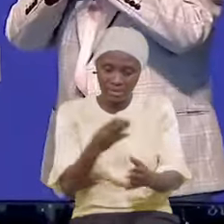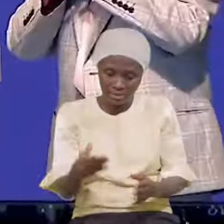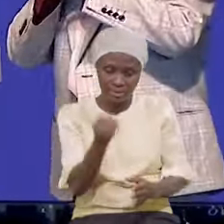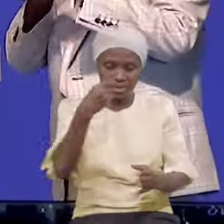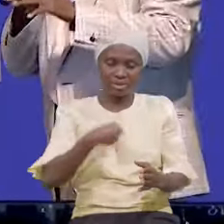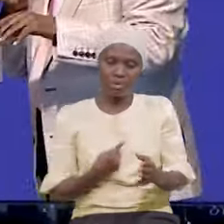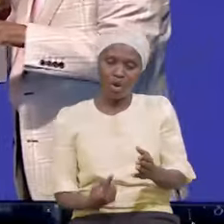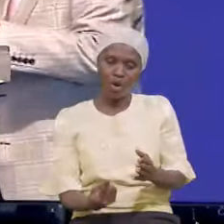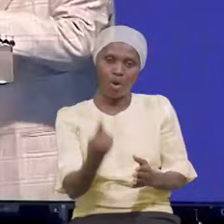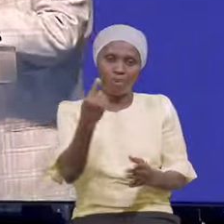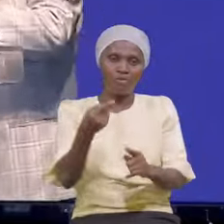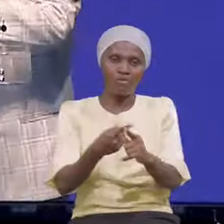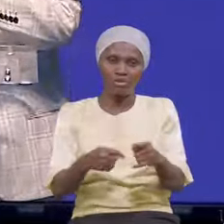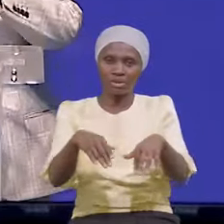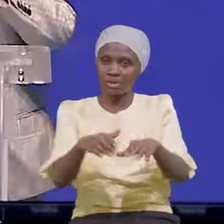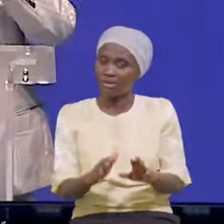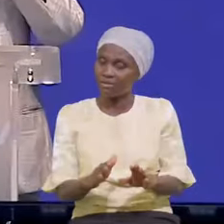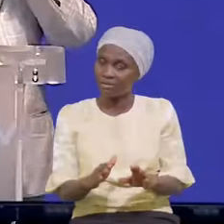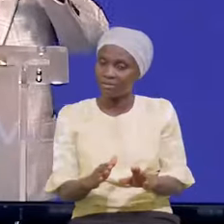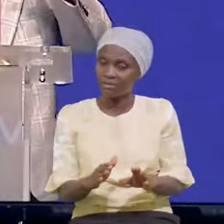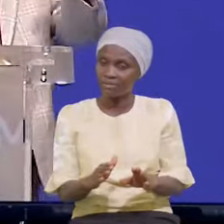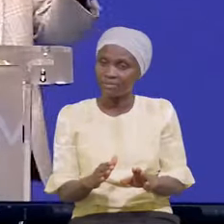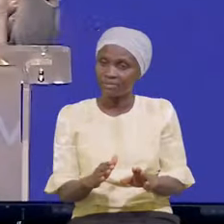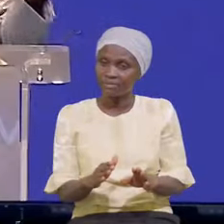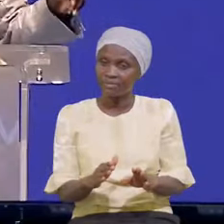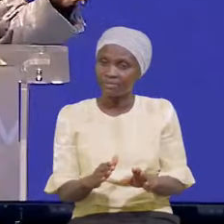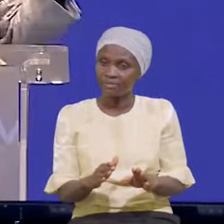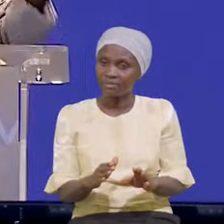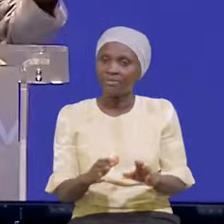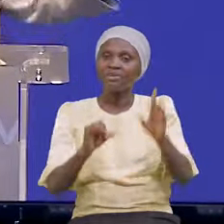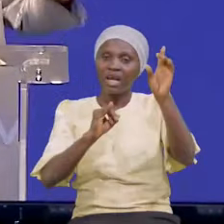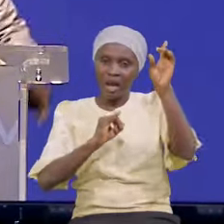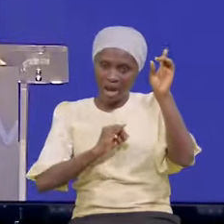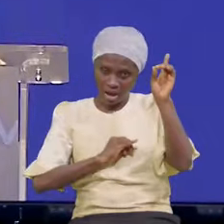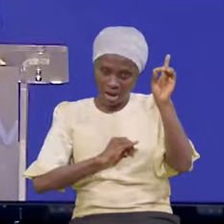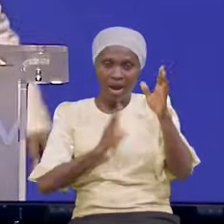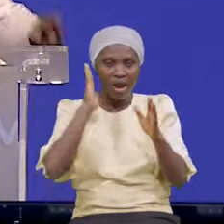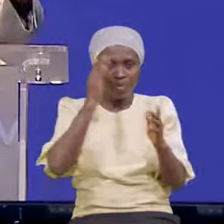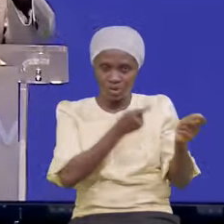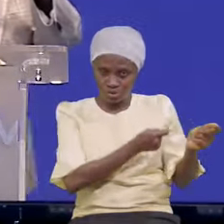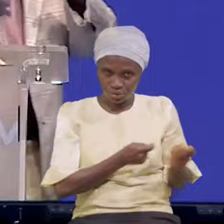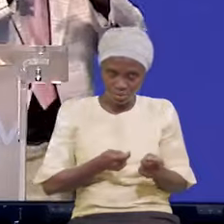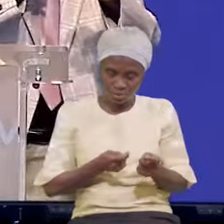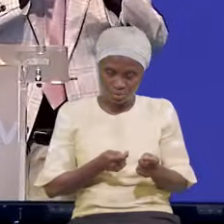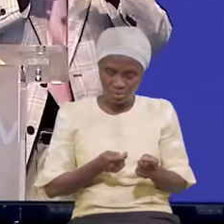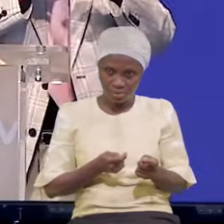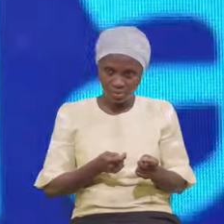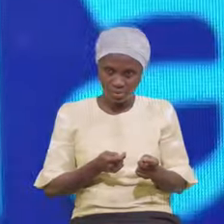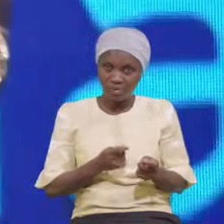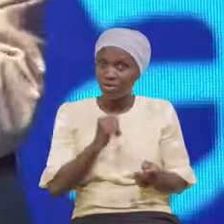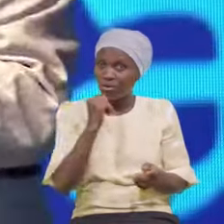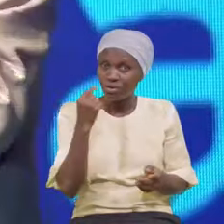grave, సర్వశక్తిగల దేవుని పునరుద్ధాన శక్తి నన్ను సమాధి నుంచి లేపినప్పుడు, I will draw, నేను ఆకర్షిస్తాను, not